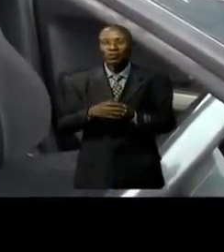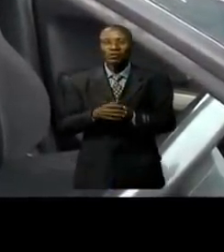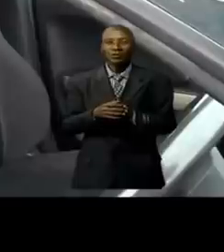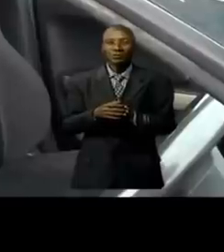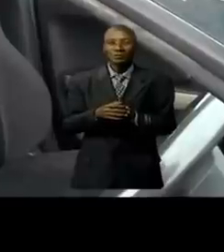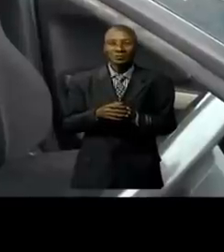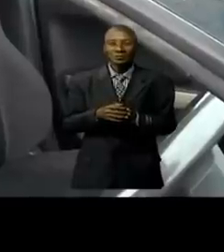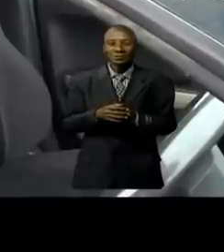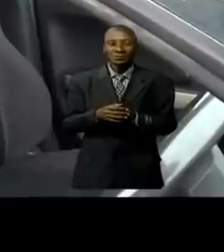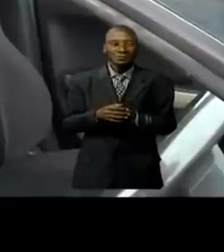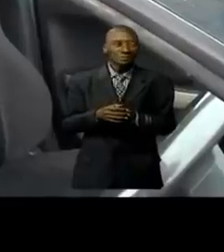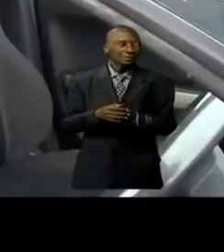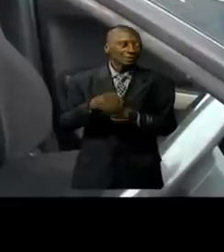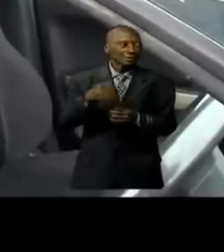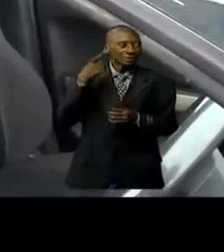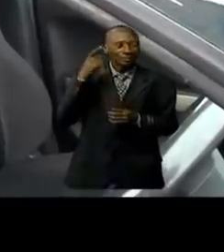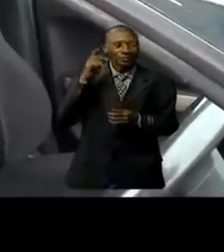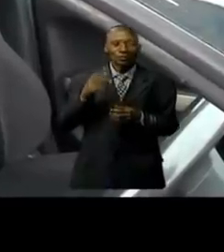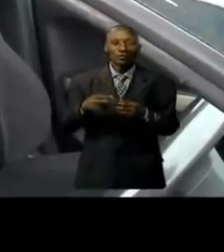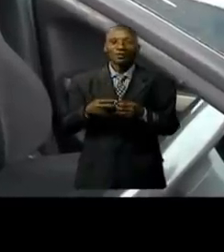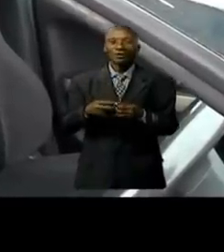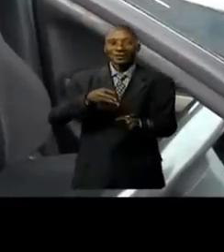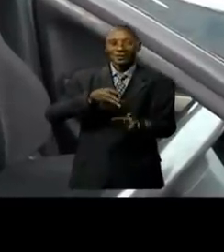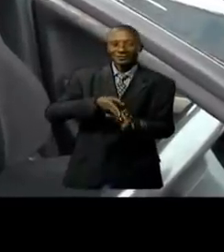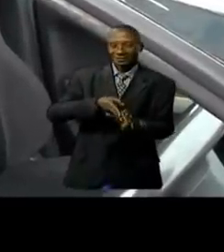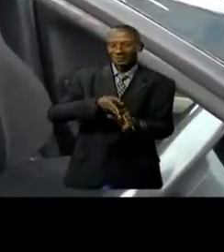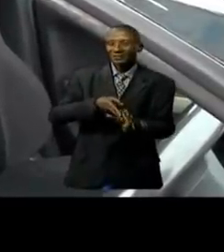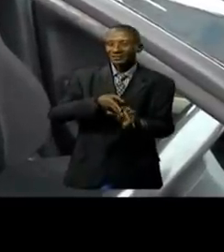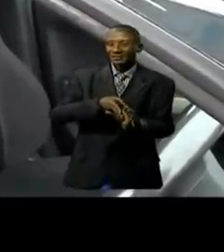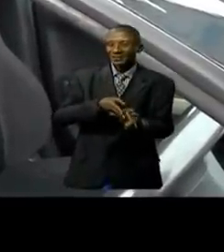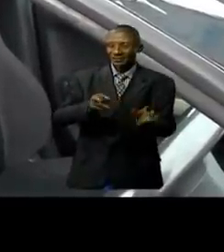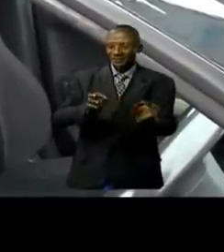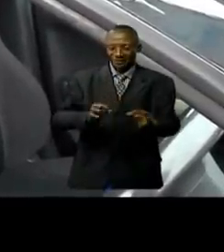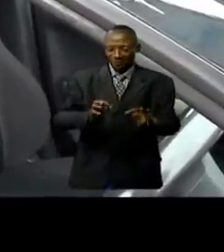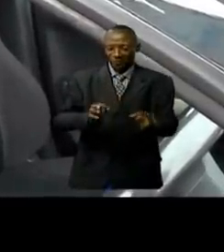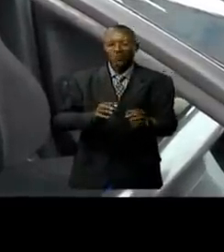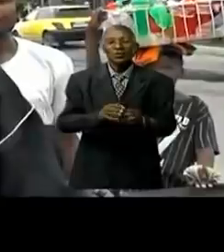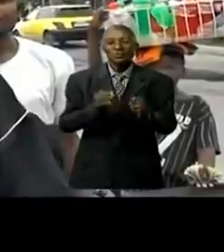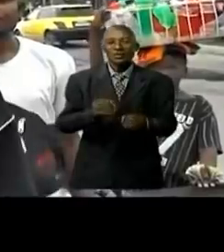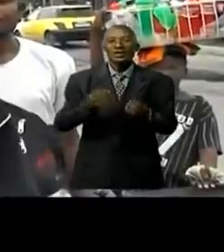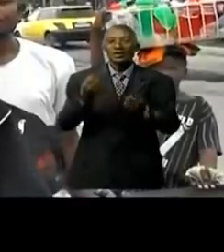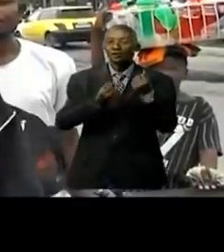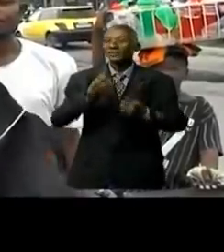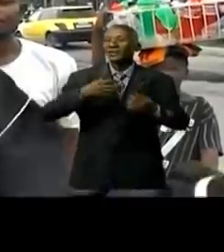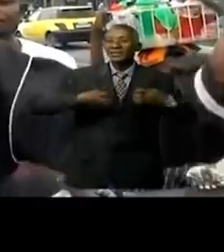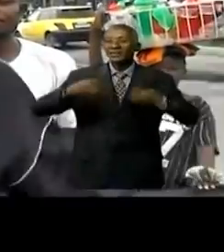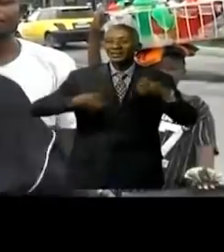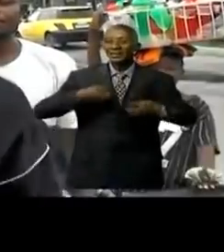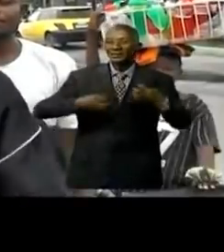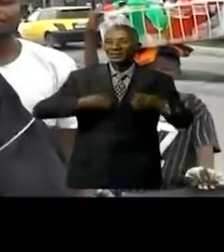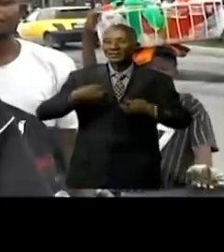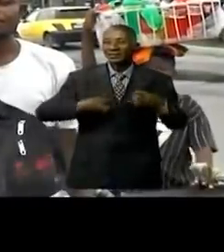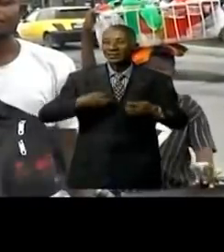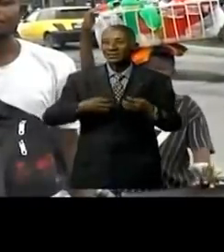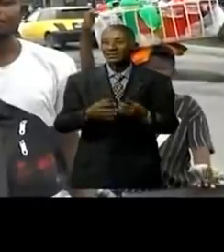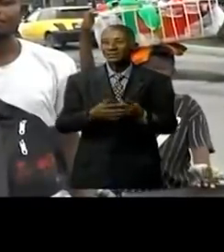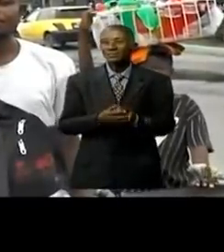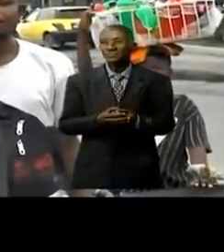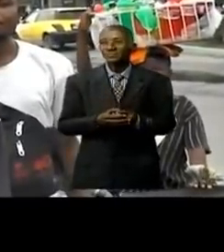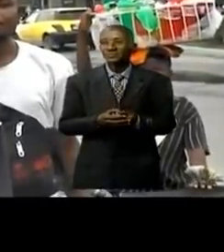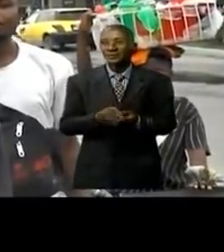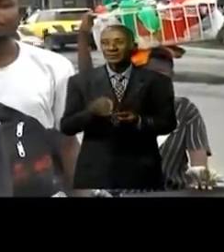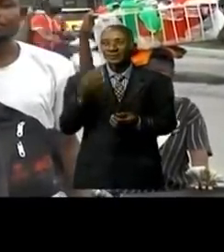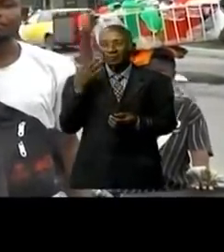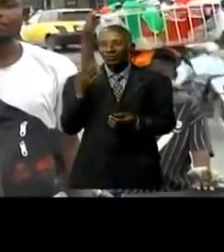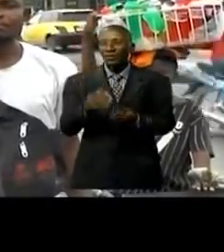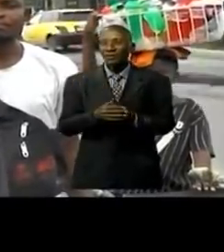eu pouvoir des bagarres et des discussions à cause de la pénurie du carburant. S'il faut prendre le carburant, il faut faire 4 heures du temps, 5 heures du temps, attendre